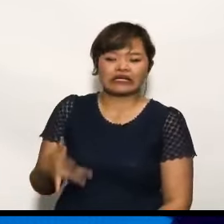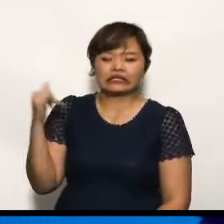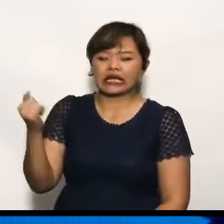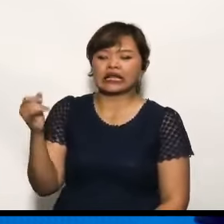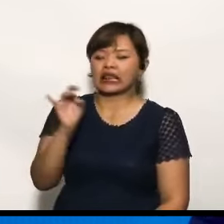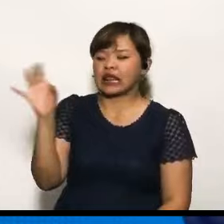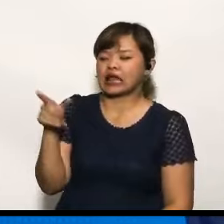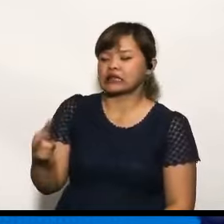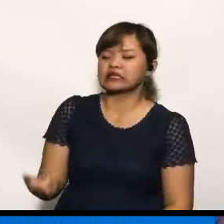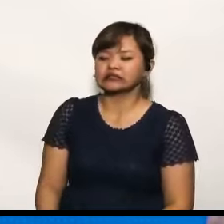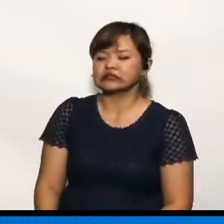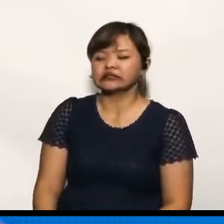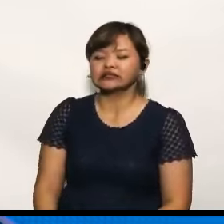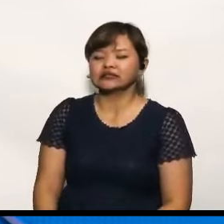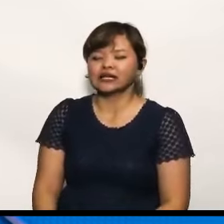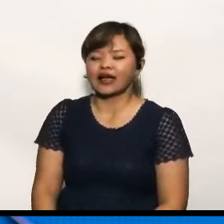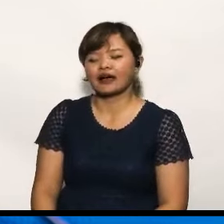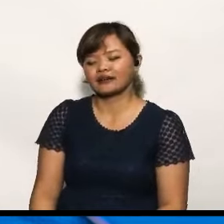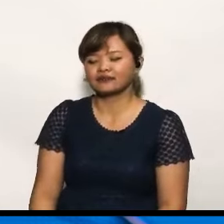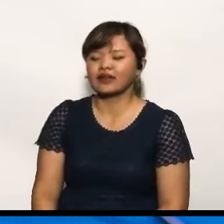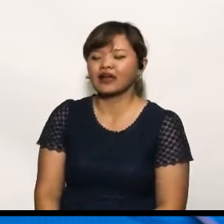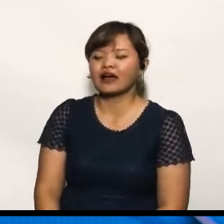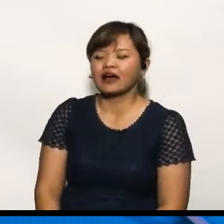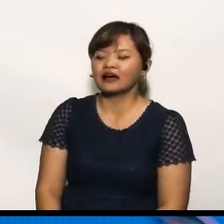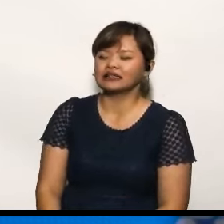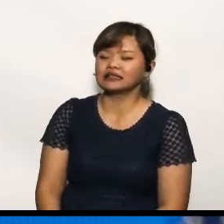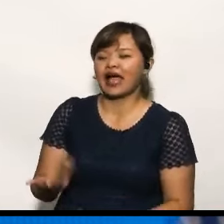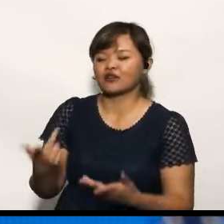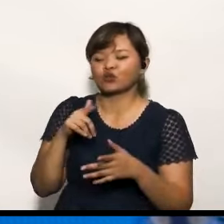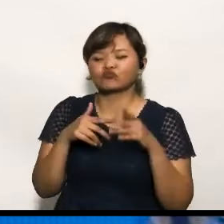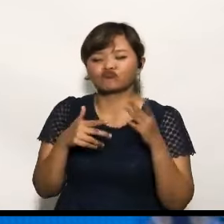sendiri. You pay with your character.